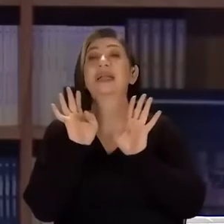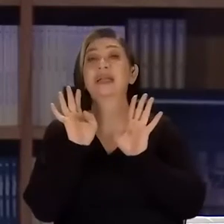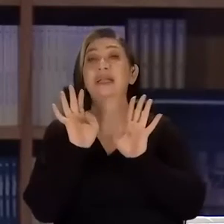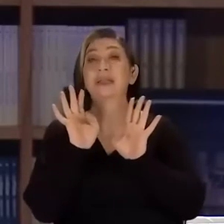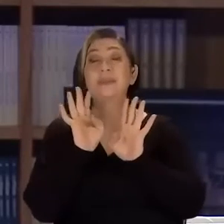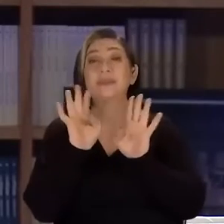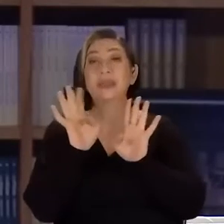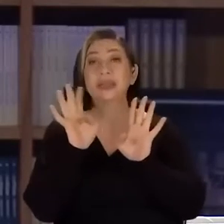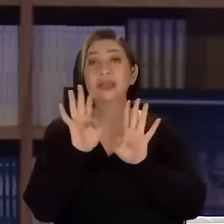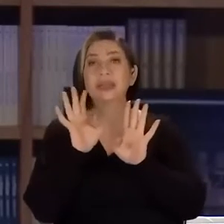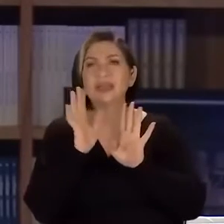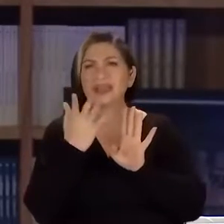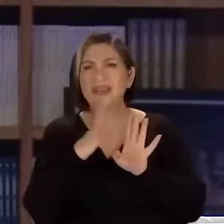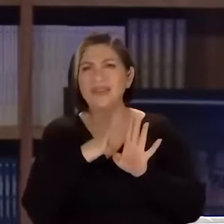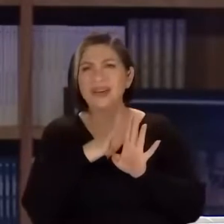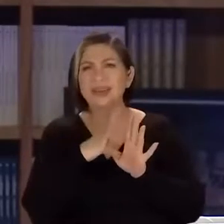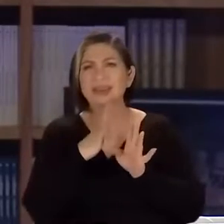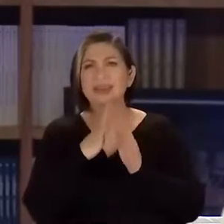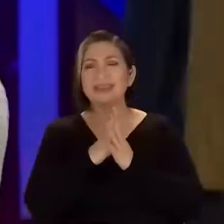Yok. Tarlalar var Okan Bey. Ben